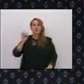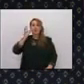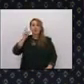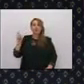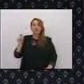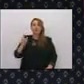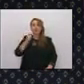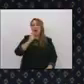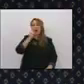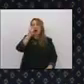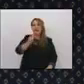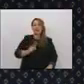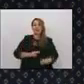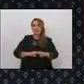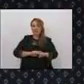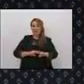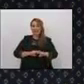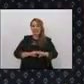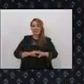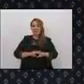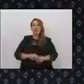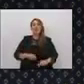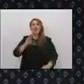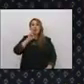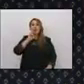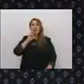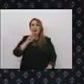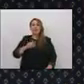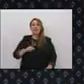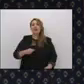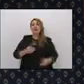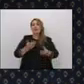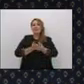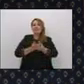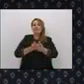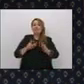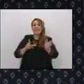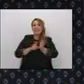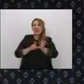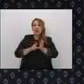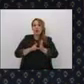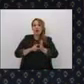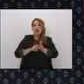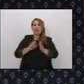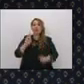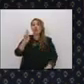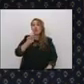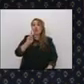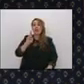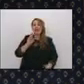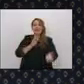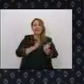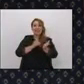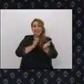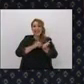عقود ملكية سكناتهم يعود أيضا إلى عدم تسوية الوضعية القانونية للأوعية العقارية